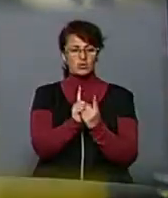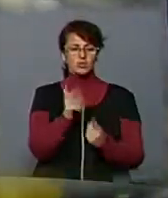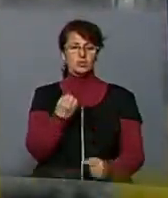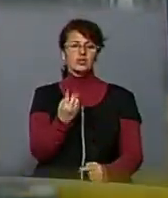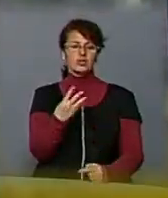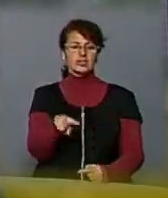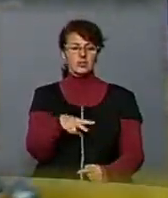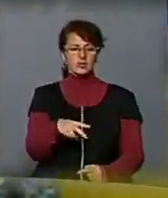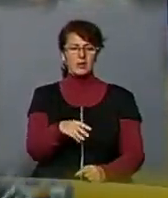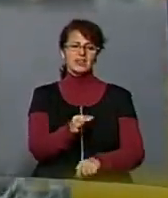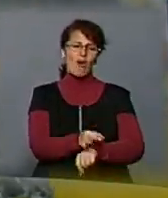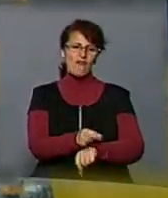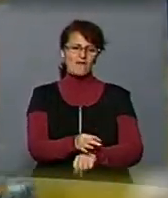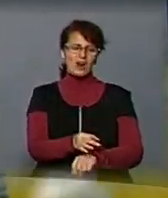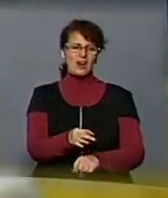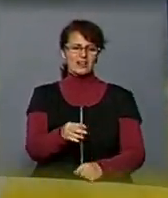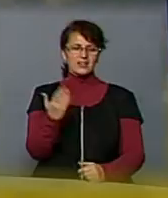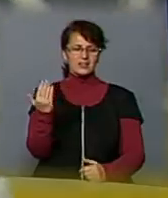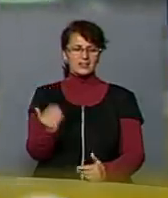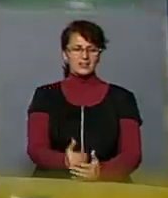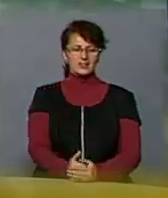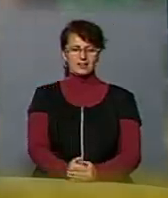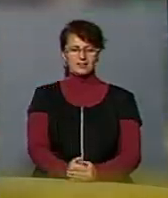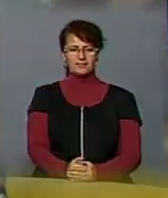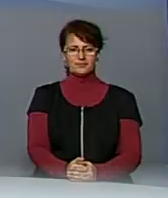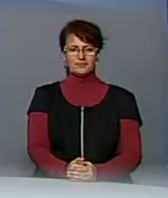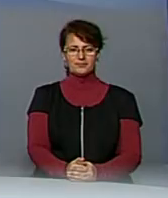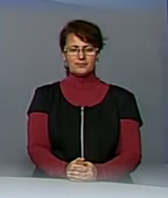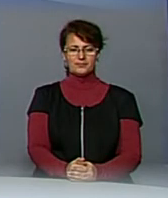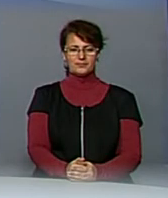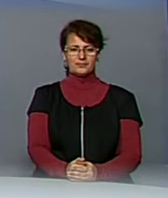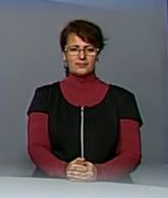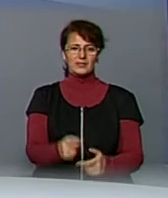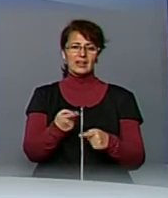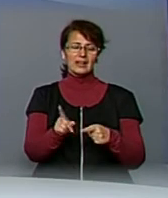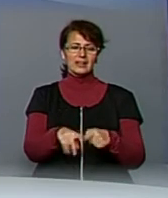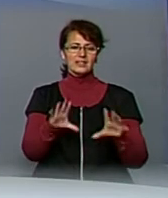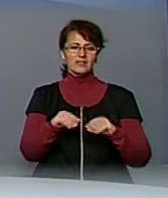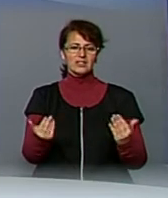листопада у Швейцарії. Ярема Чуйко, новини. І це всі